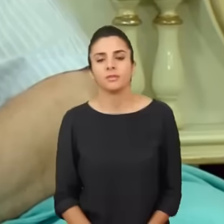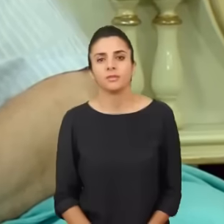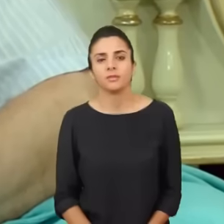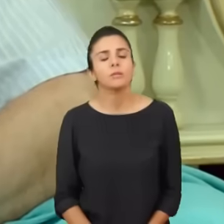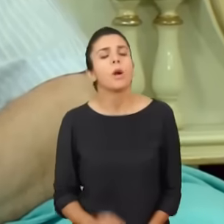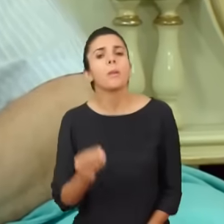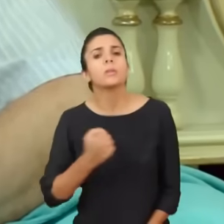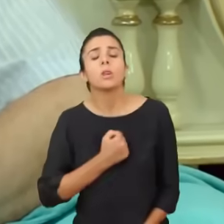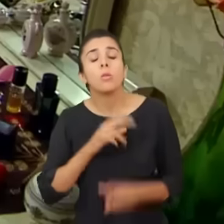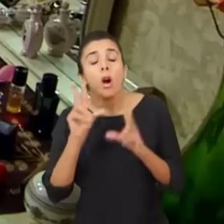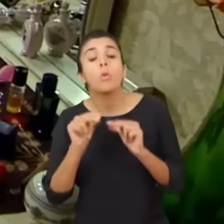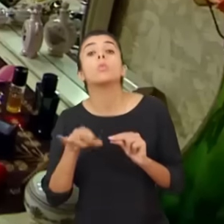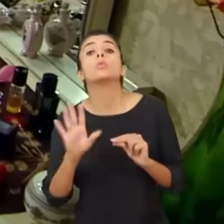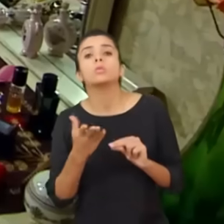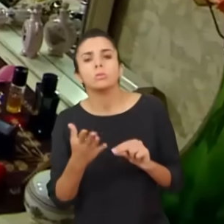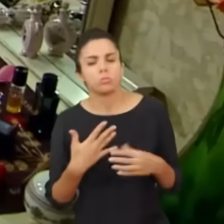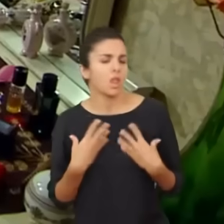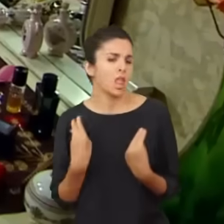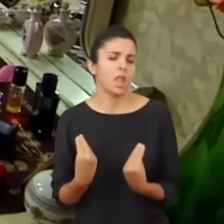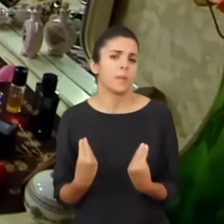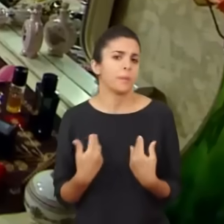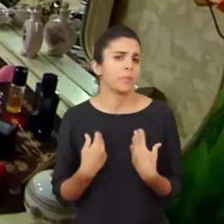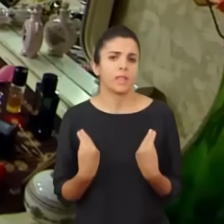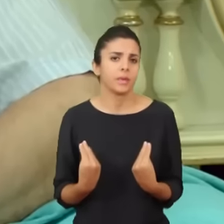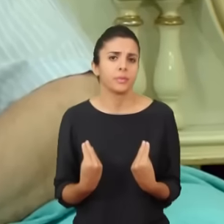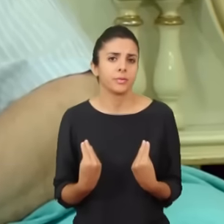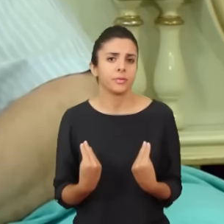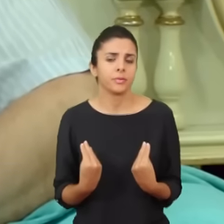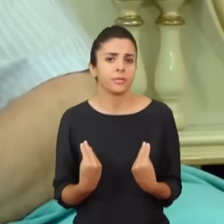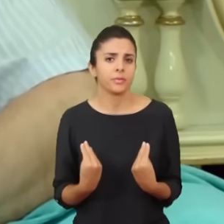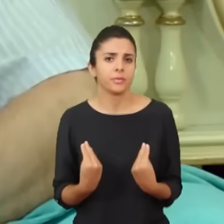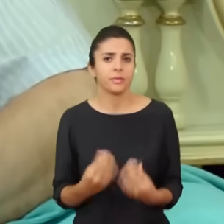Bebeğim yatmıyor musun sen? İyiyim böyle.